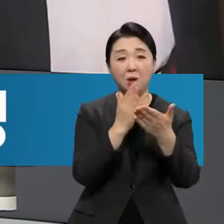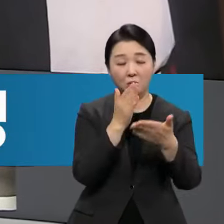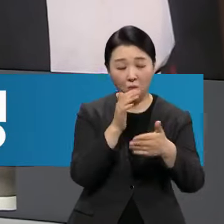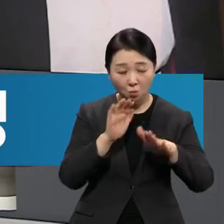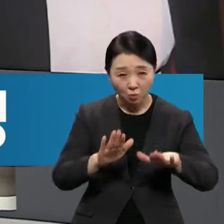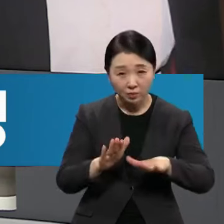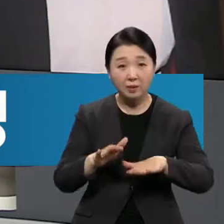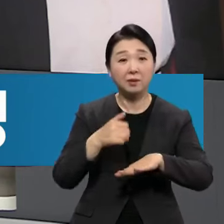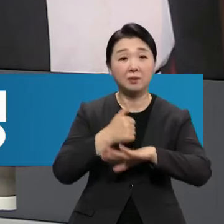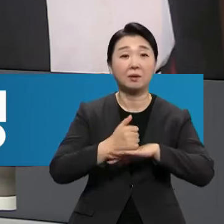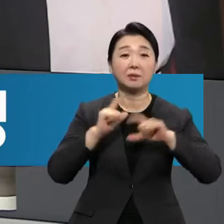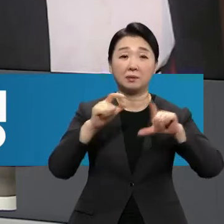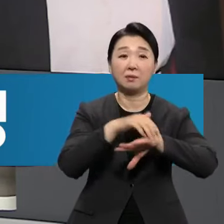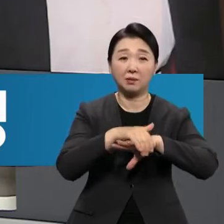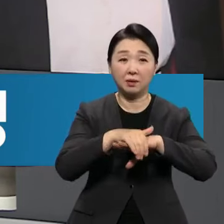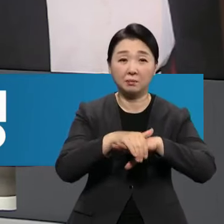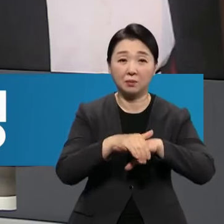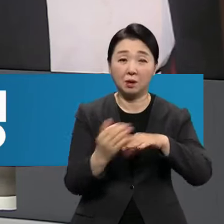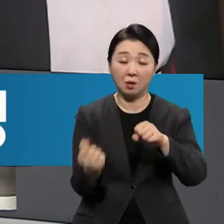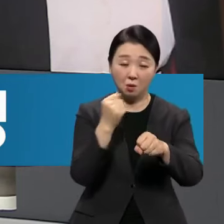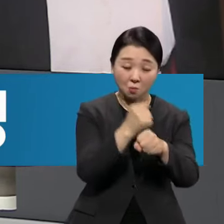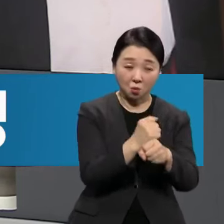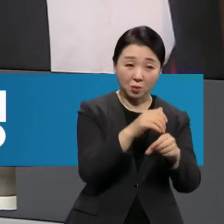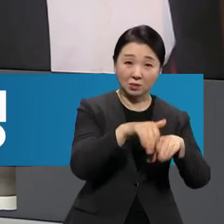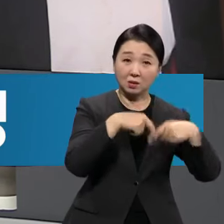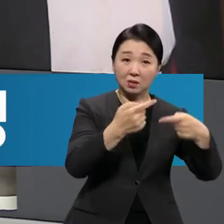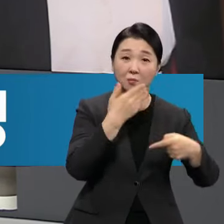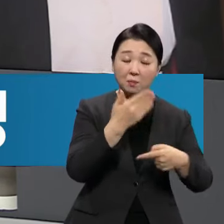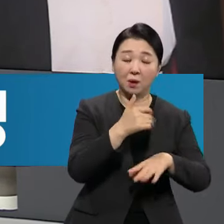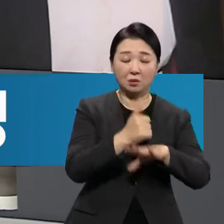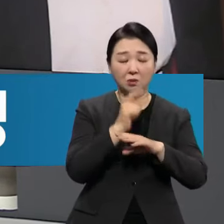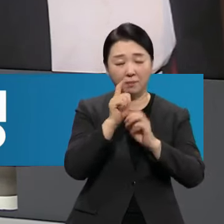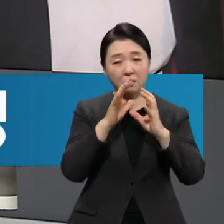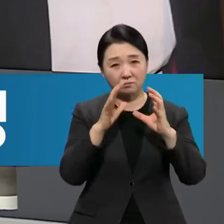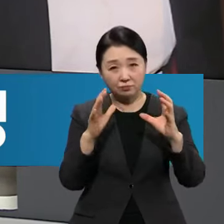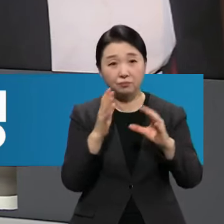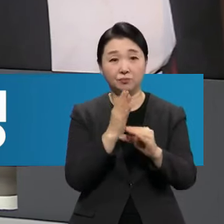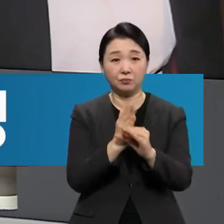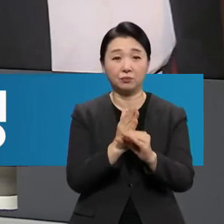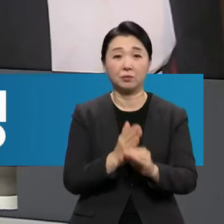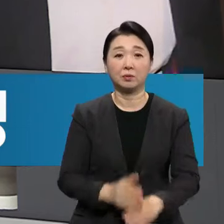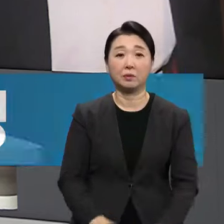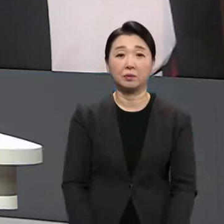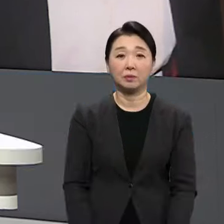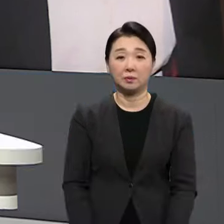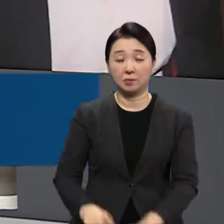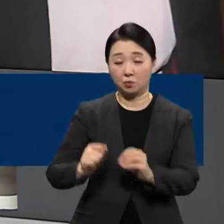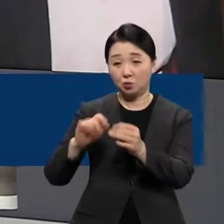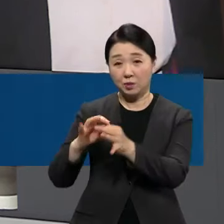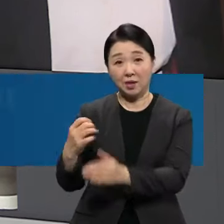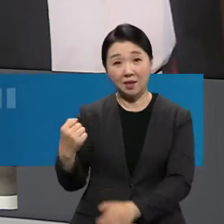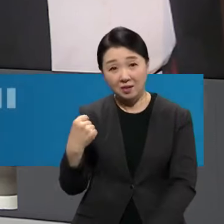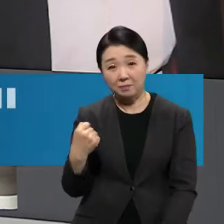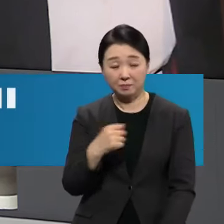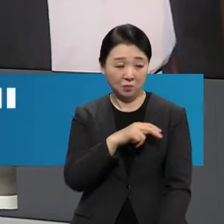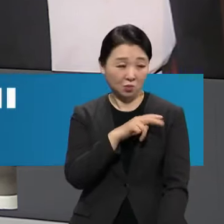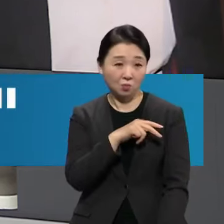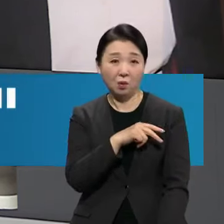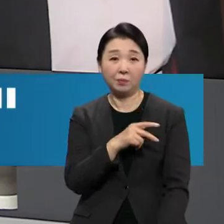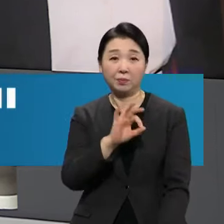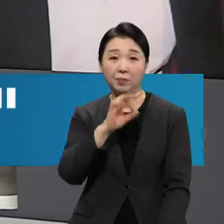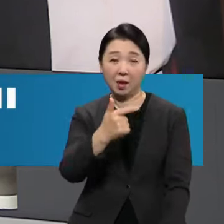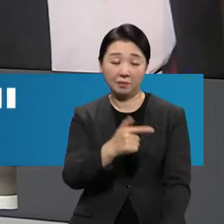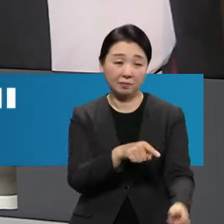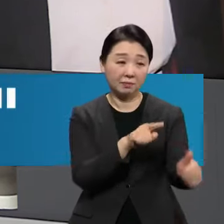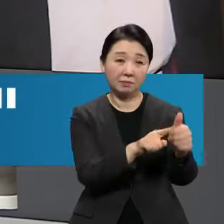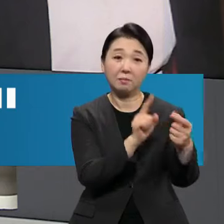결정됩니다. 복권되면 선거에 나설 수 있게 돼서 상당한 파장이 예상되는데요. 이런 가운데 국민의힘 중진 의원들은 한동훈 대표를